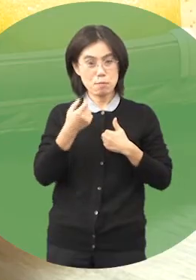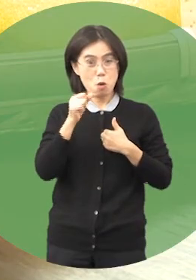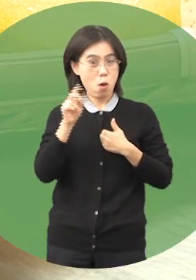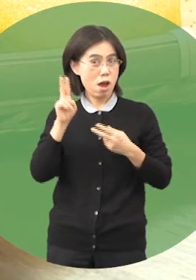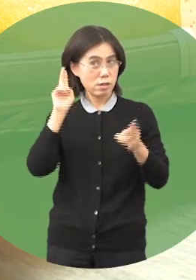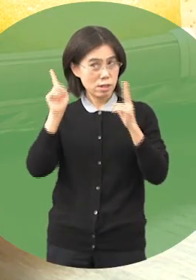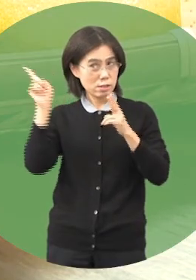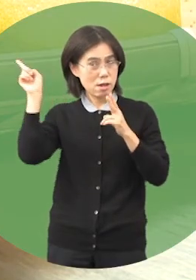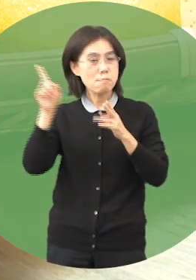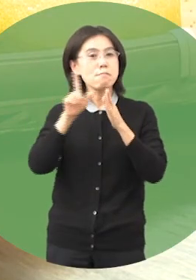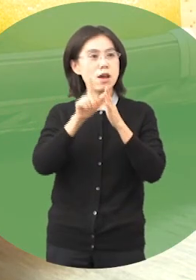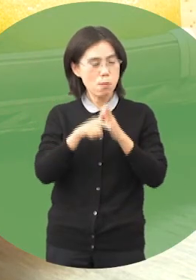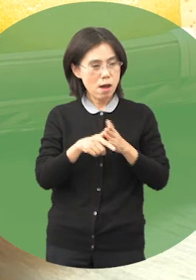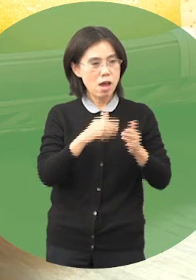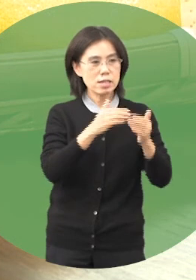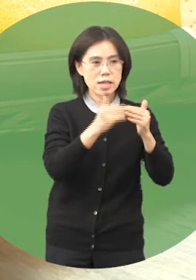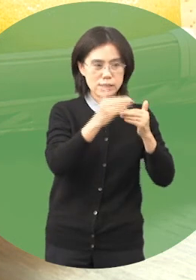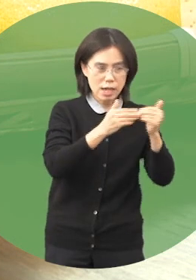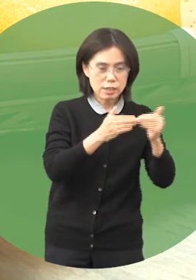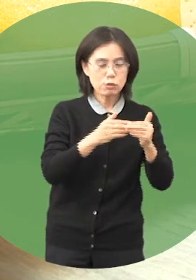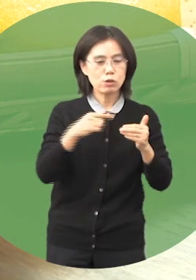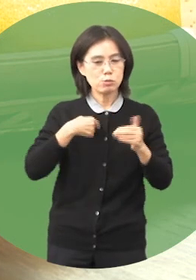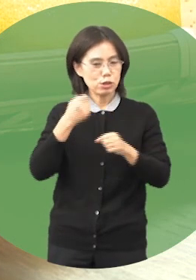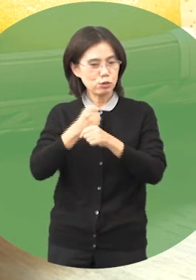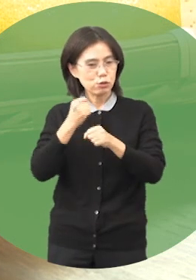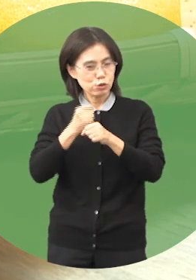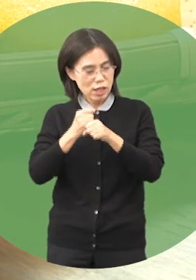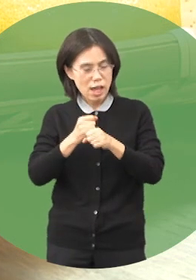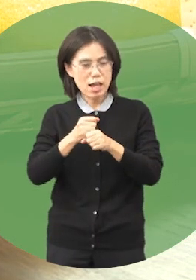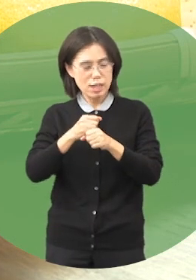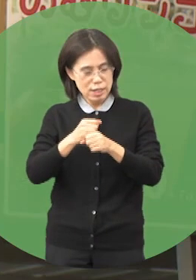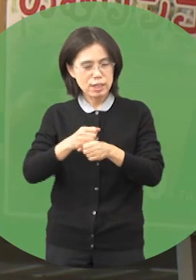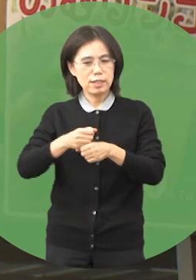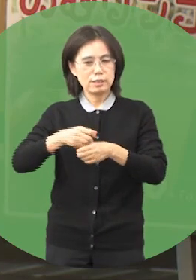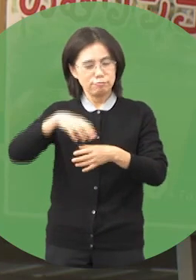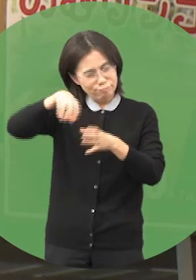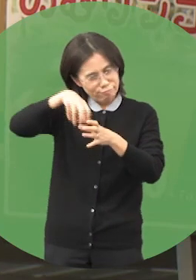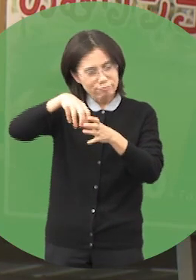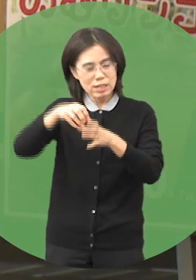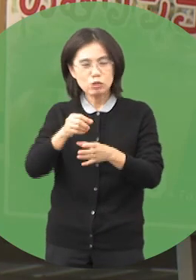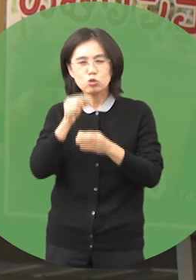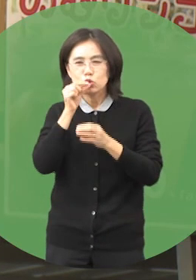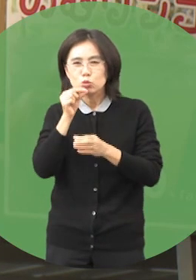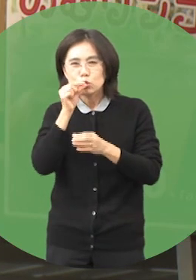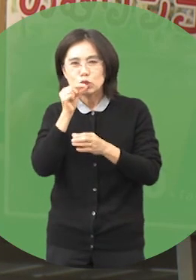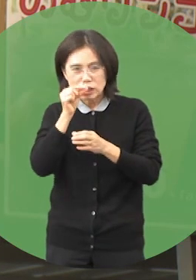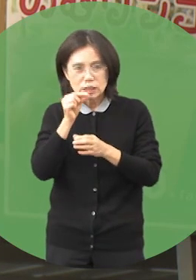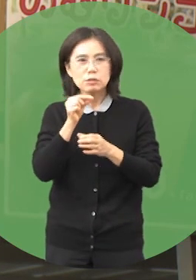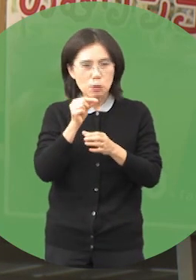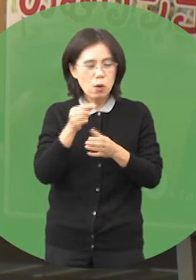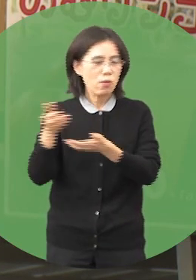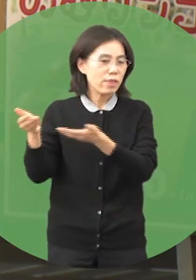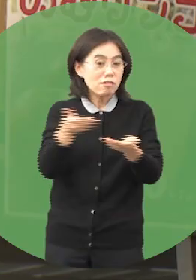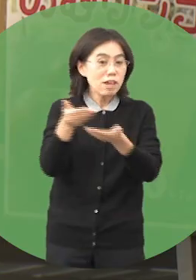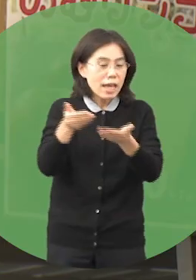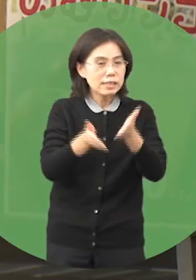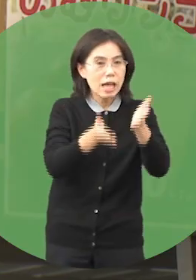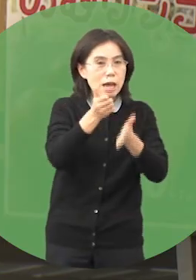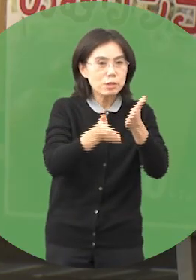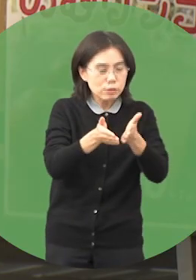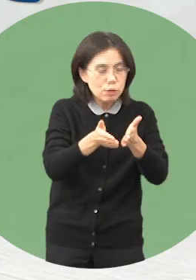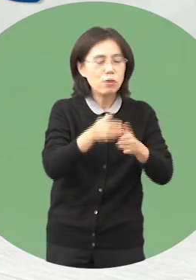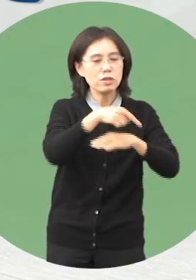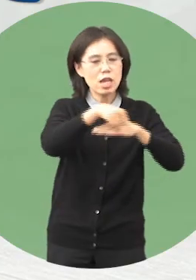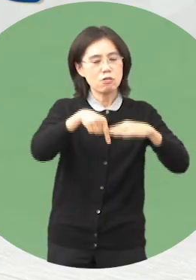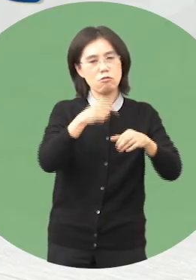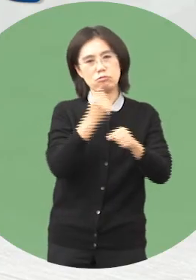野菜と自社製品のスムージーを宅配サービス事業によって幅広く展開させる計画を立てました。次